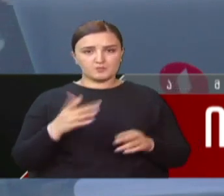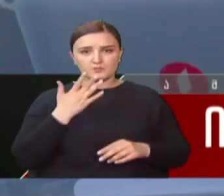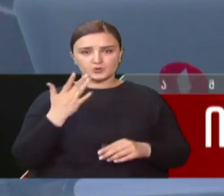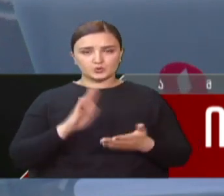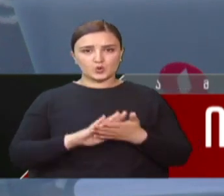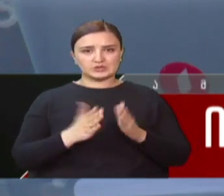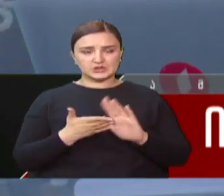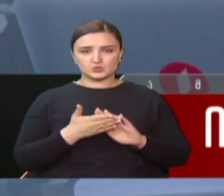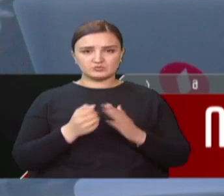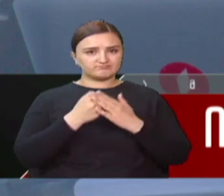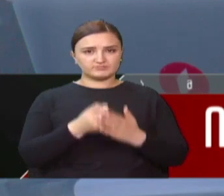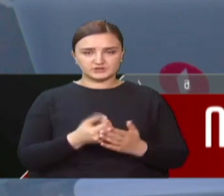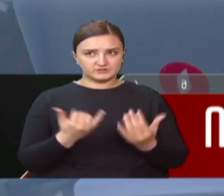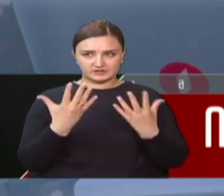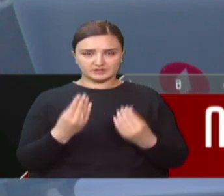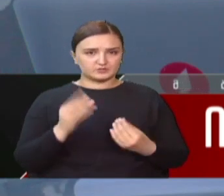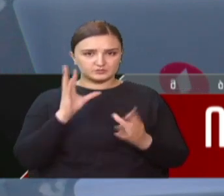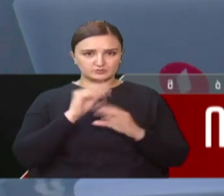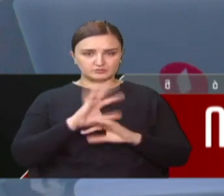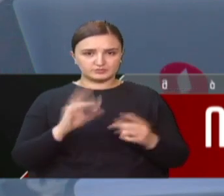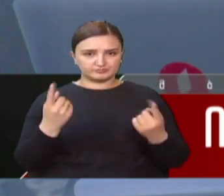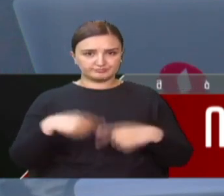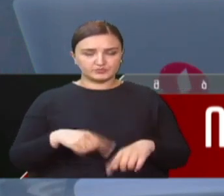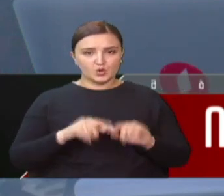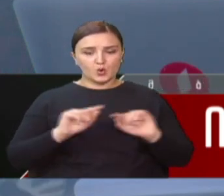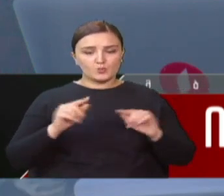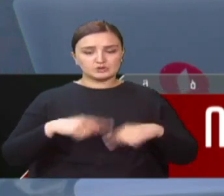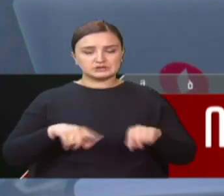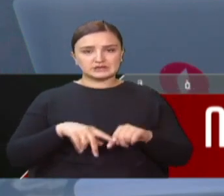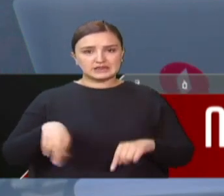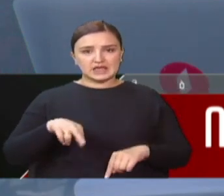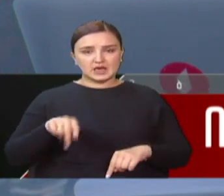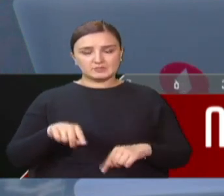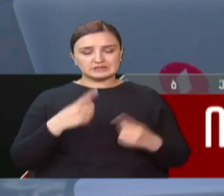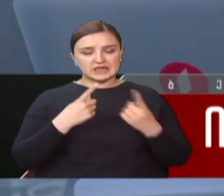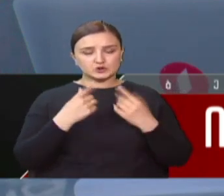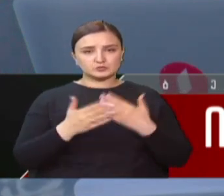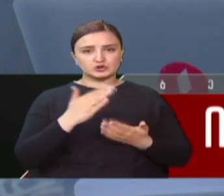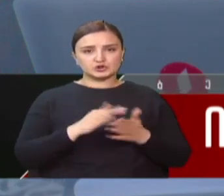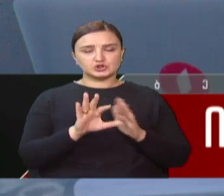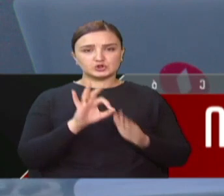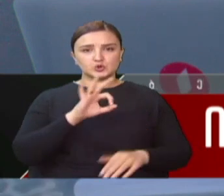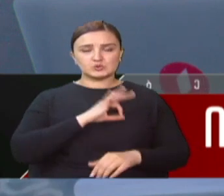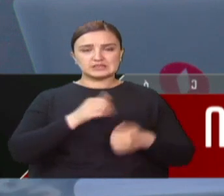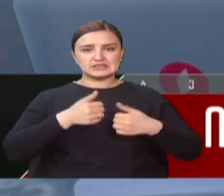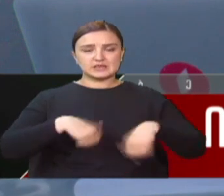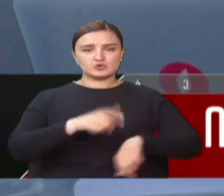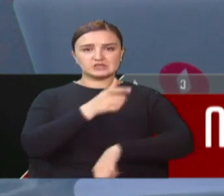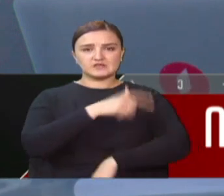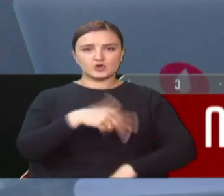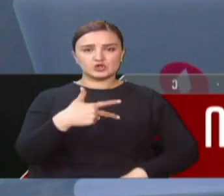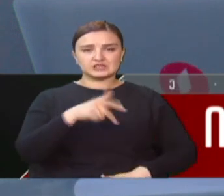პოლიტიკური კონსენსუსის მიღწევა ვერც ამჯერად მოხერხდა. ოპოზიცია დეკემბერში გასაუბრების შედეგად შერჩეული იუსტიციის საბჭოს წევრობის